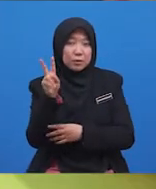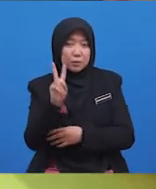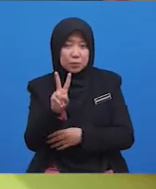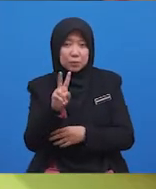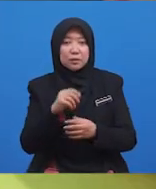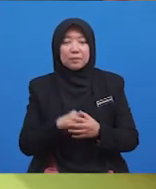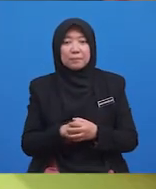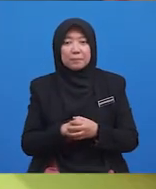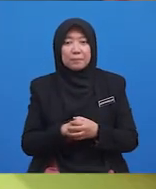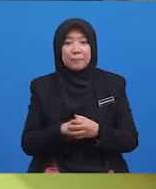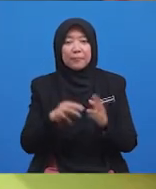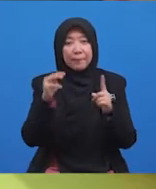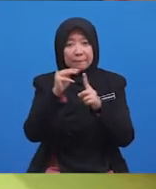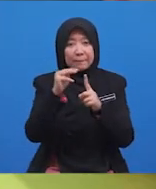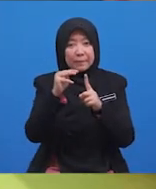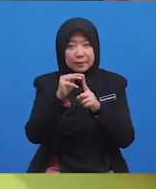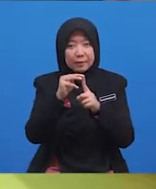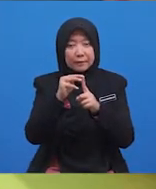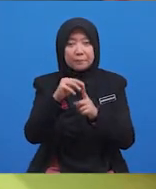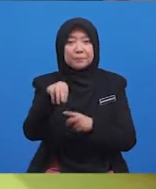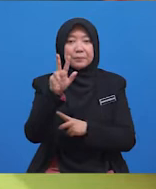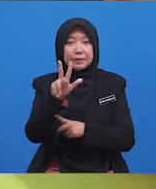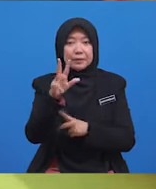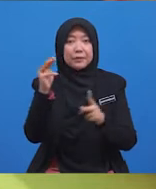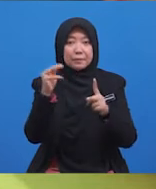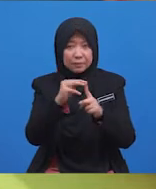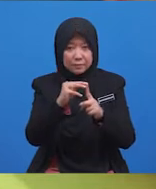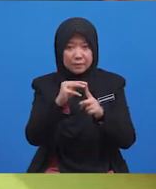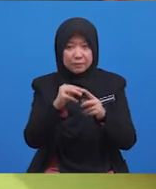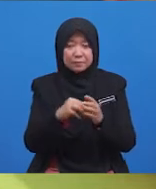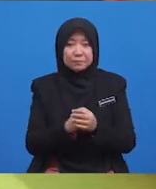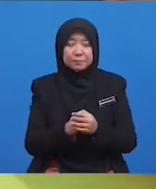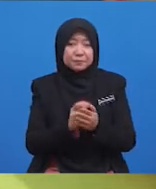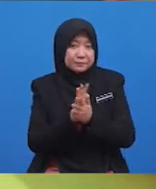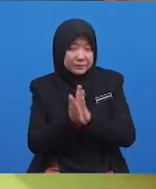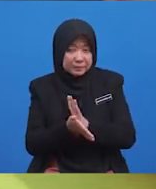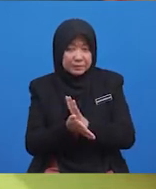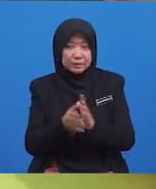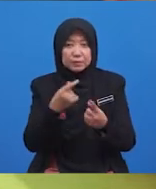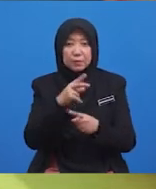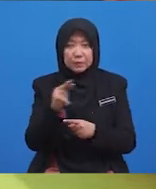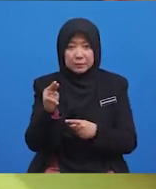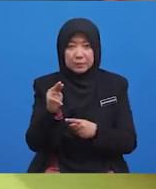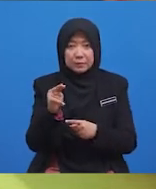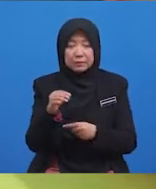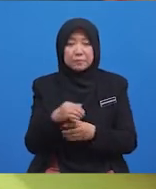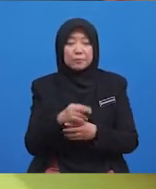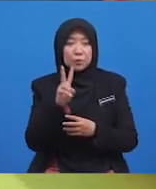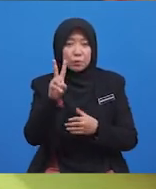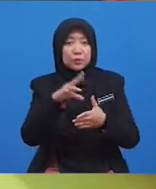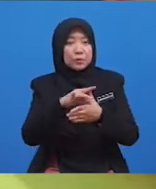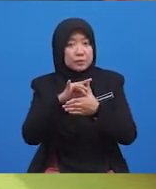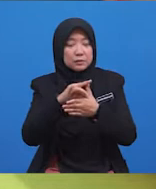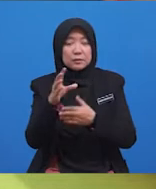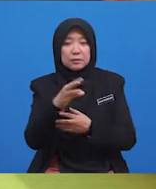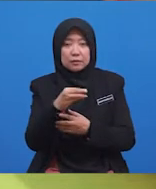pula, markah yang diperuntukkan juga adalah 3 markah. Justeru, jawapan yang diperlukan adalah 2